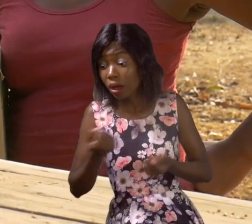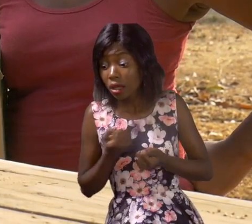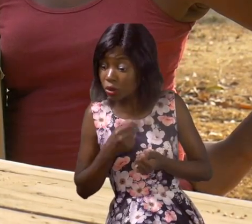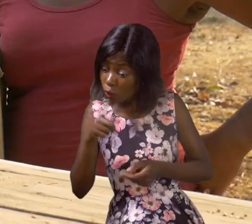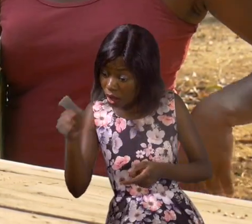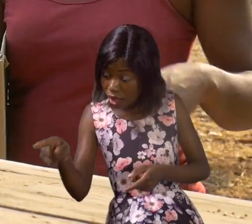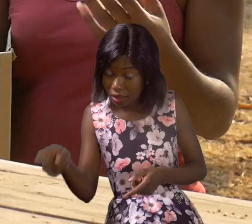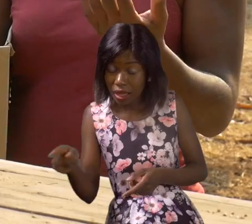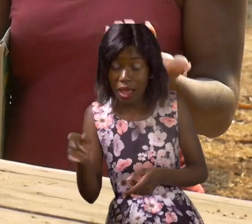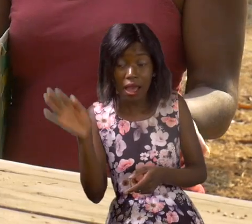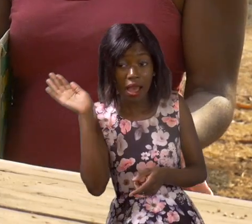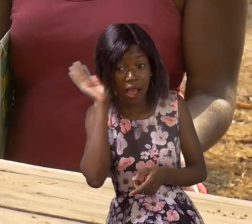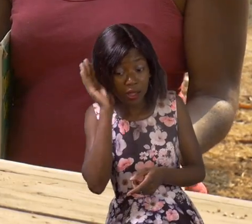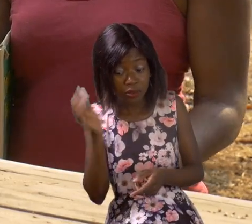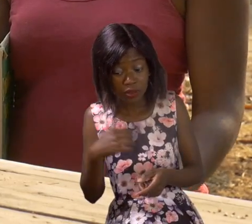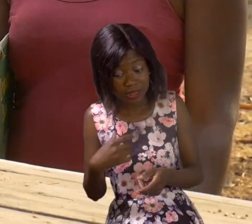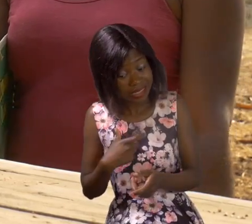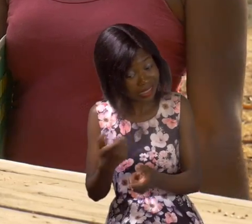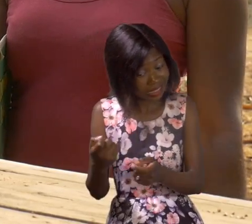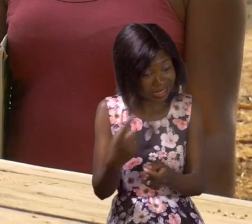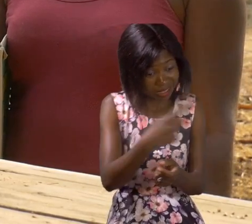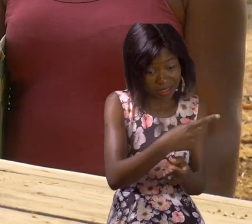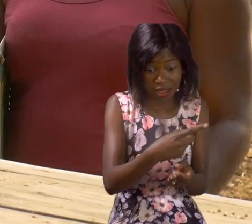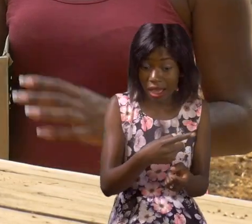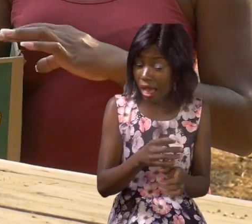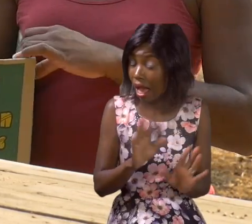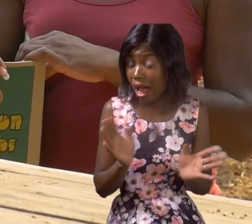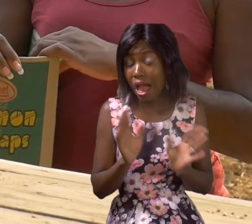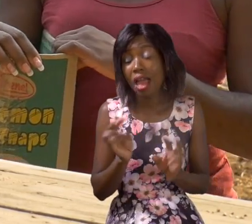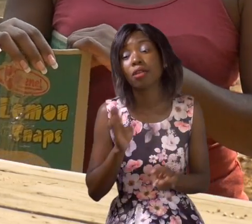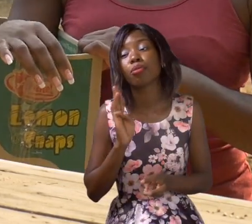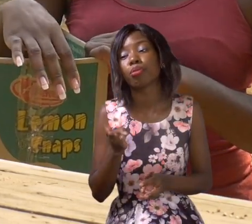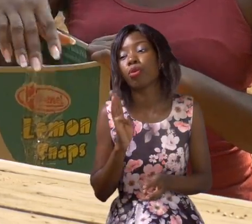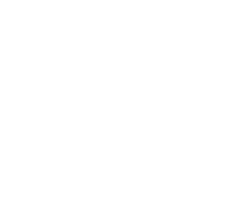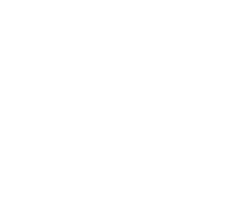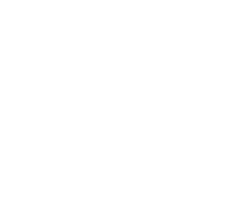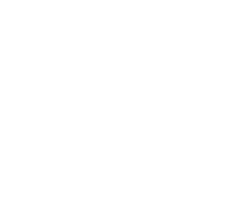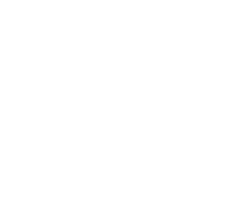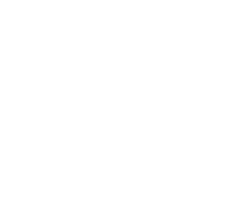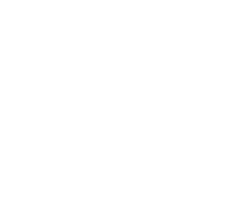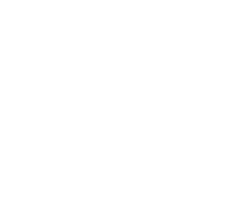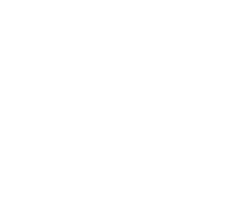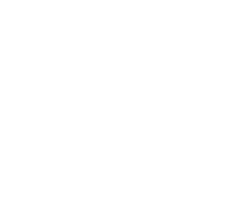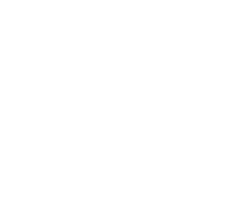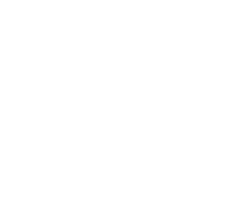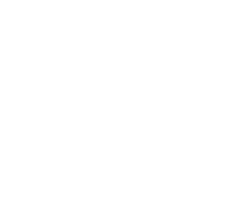waita sei aa baba bagi aiwa baba.